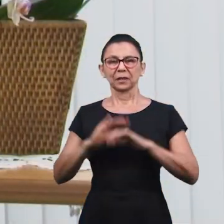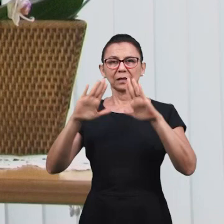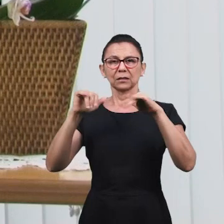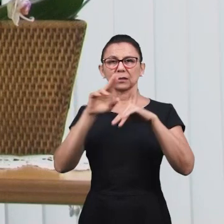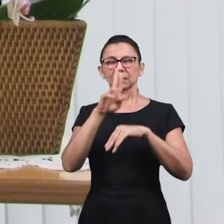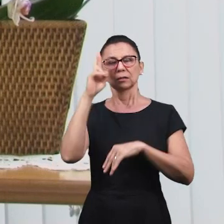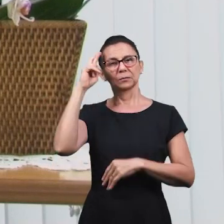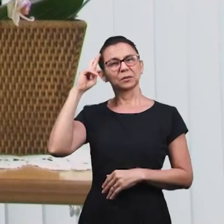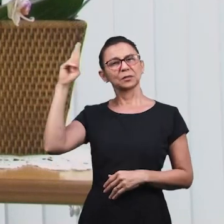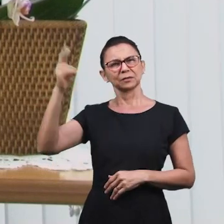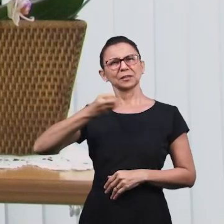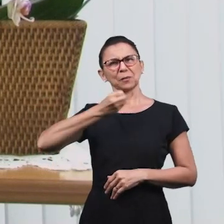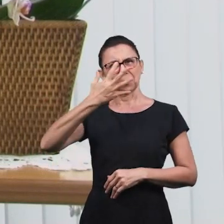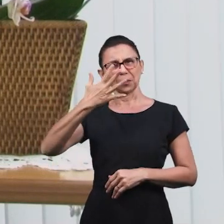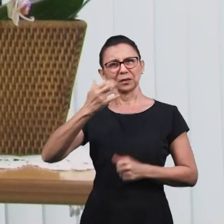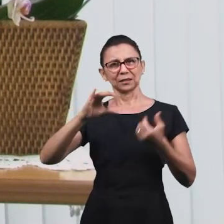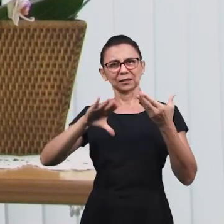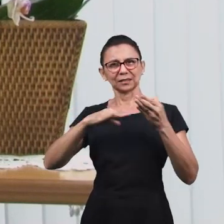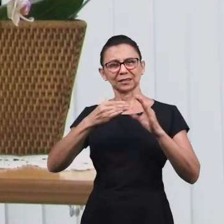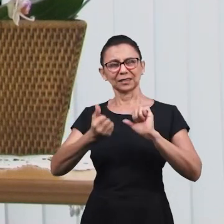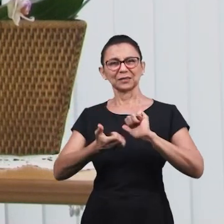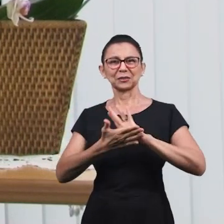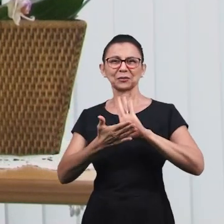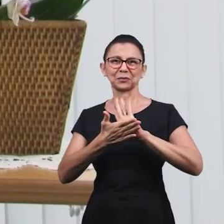Loué soit le nom de notre Dieu.